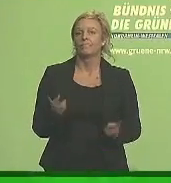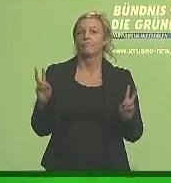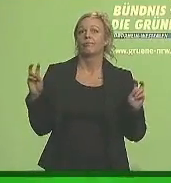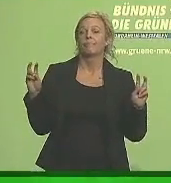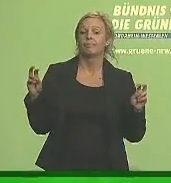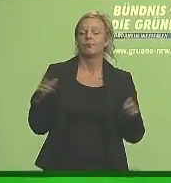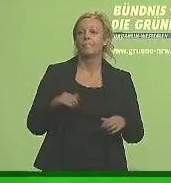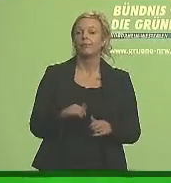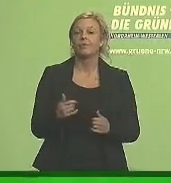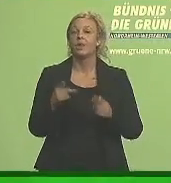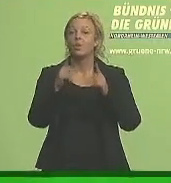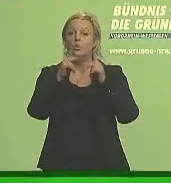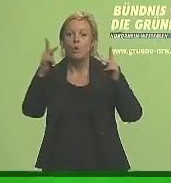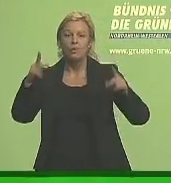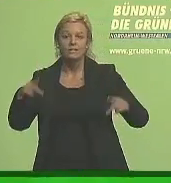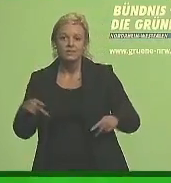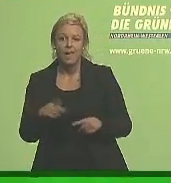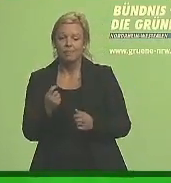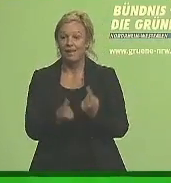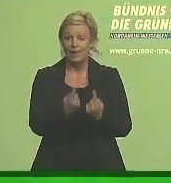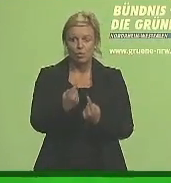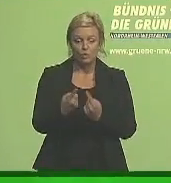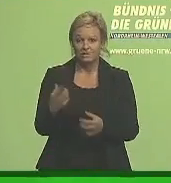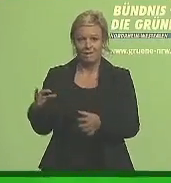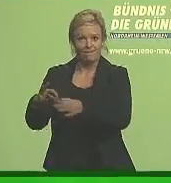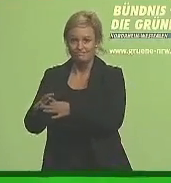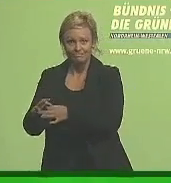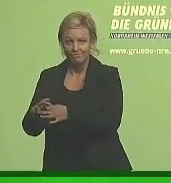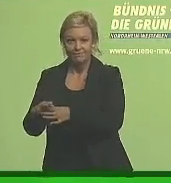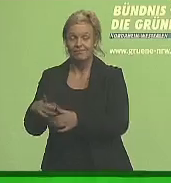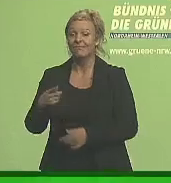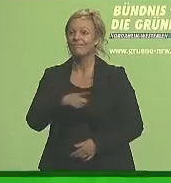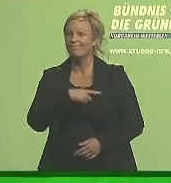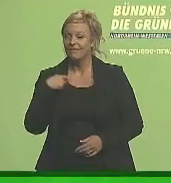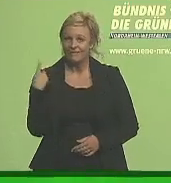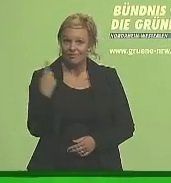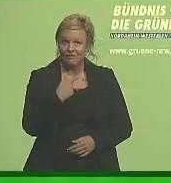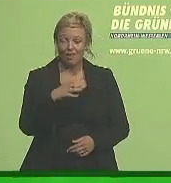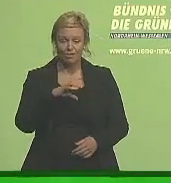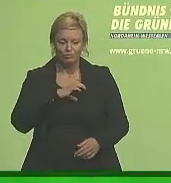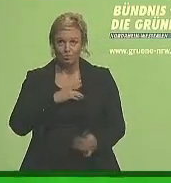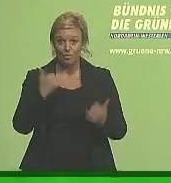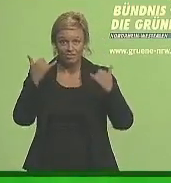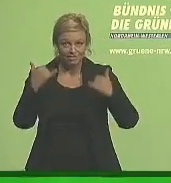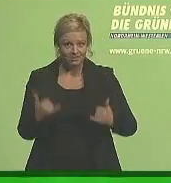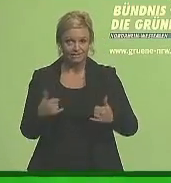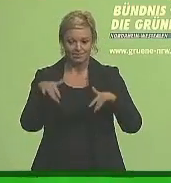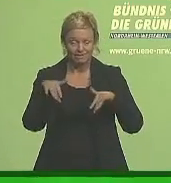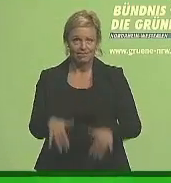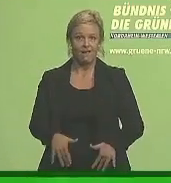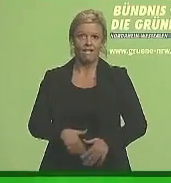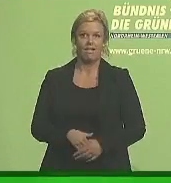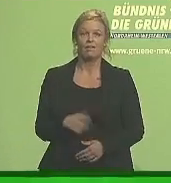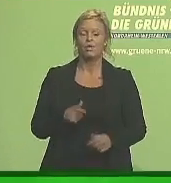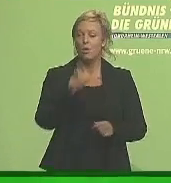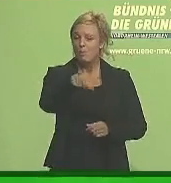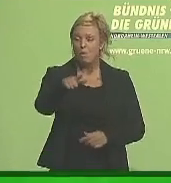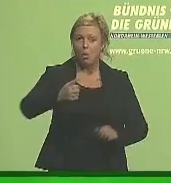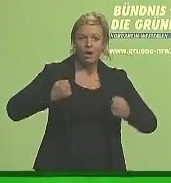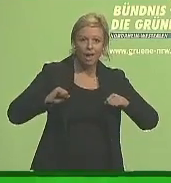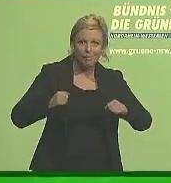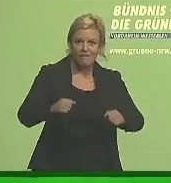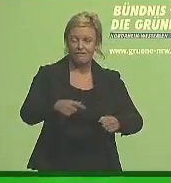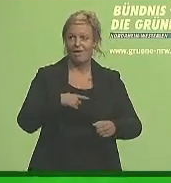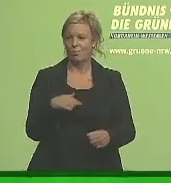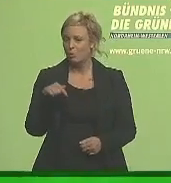Nicht nur sozusagen die Konzepte mit der Industrie, ganz klar, aber wir haben die große Chance. Eine Bürgerbewegung vor Ort, da sind wir auch